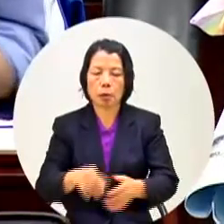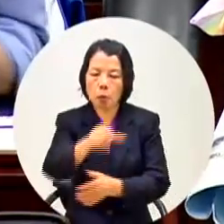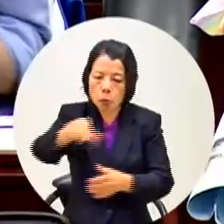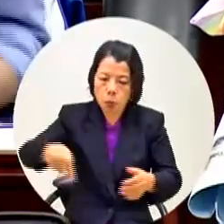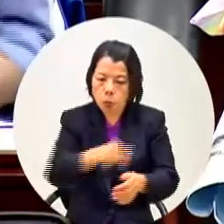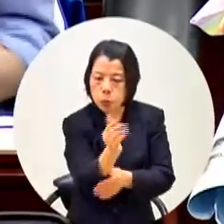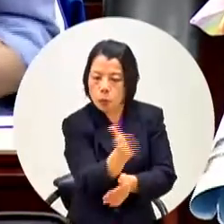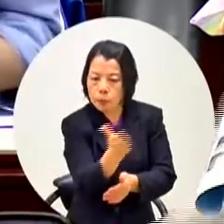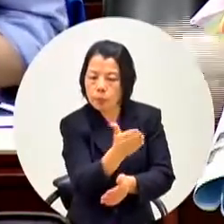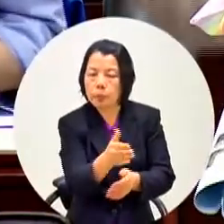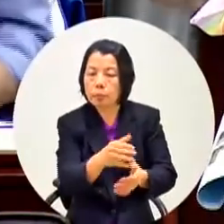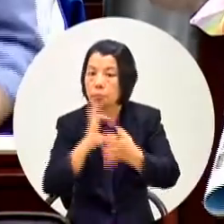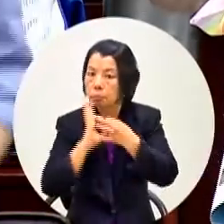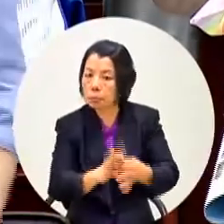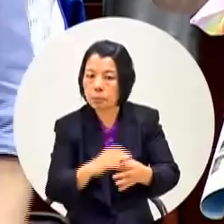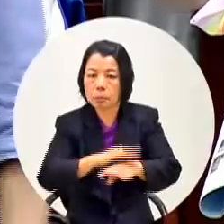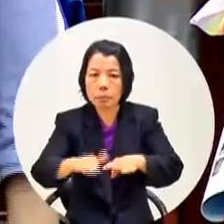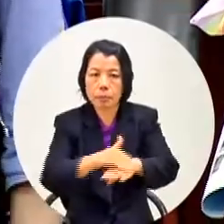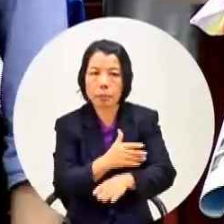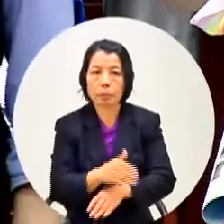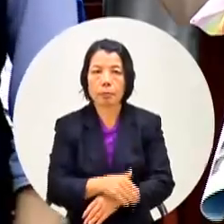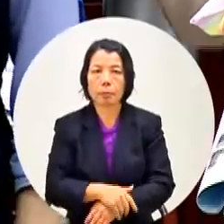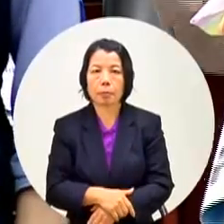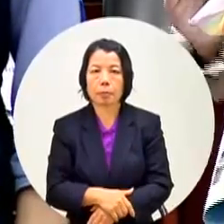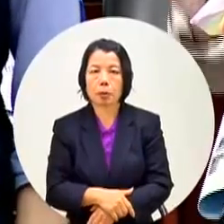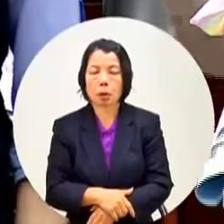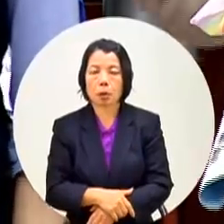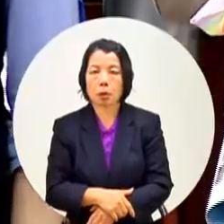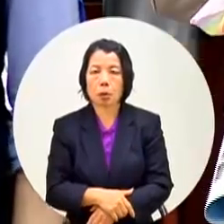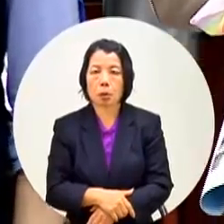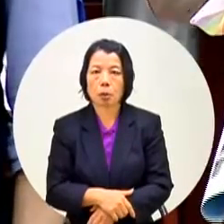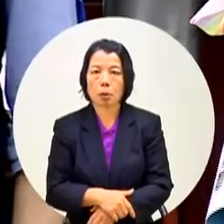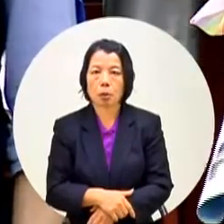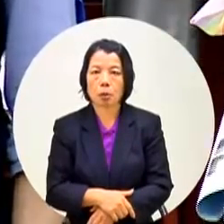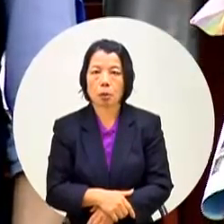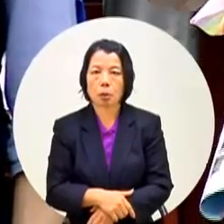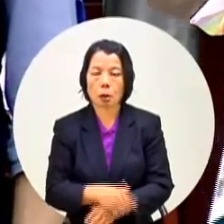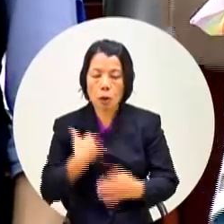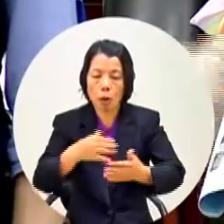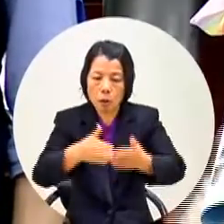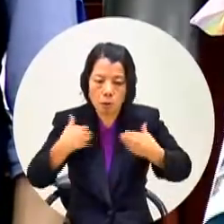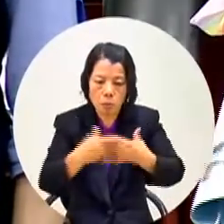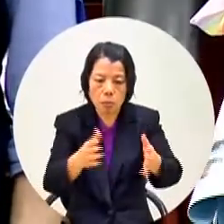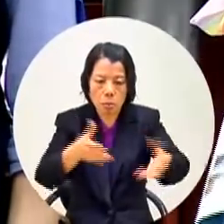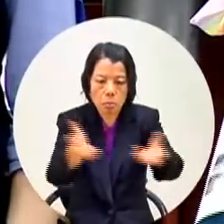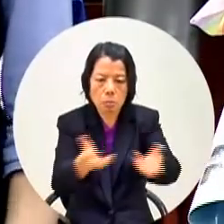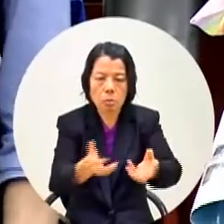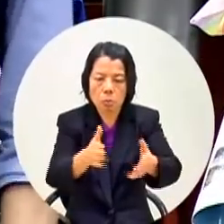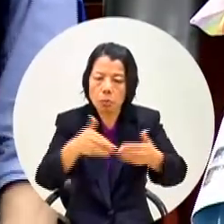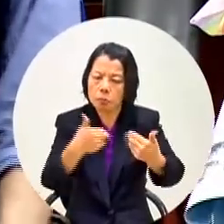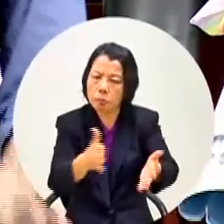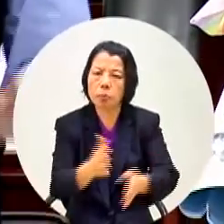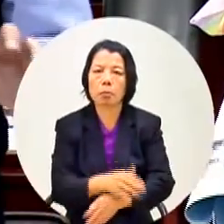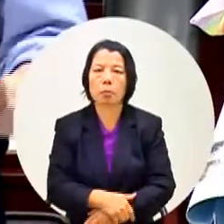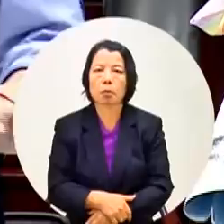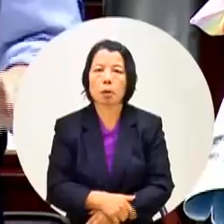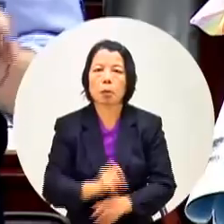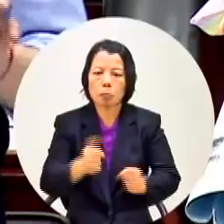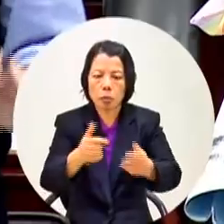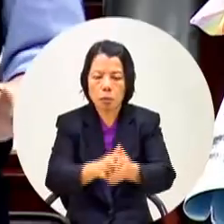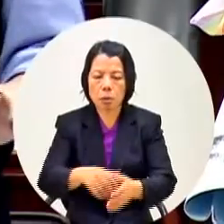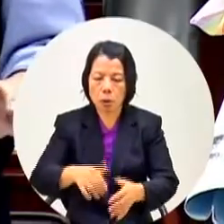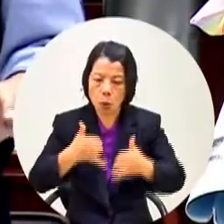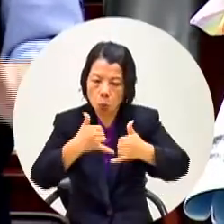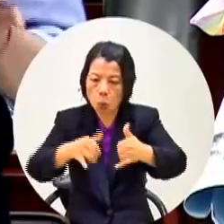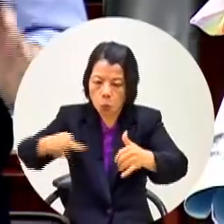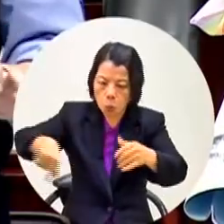能，如果我们 因为我们现在要讨论是要盖或不盖的层次，还没有到说要哪一个路线这样子。 黄议员，我讲过，